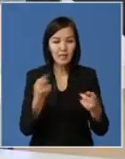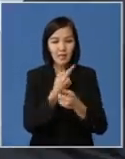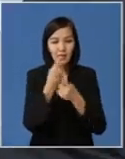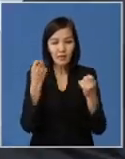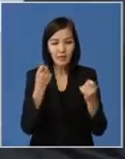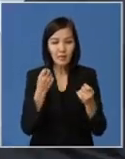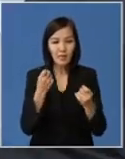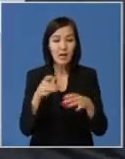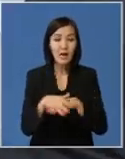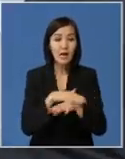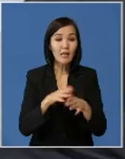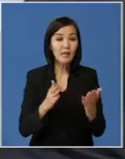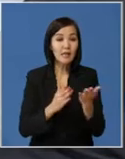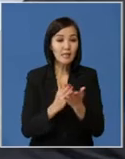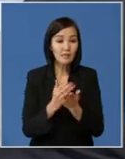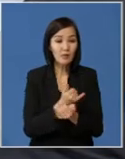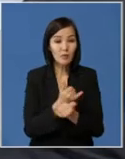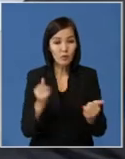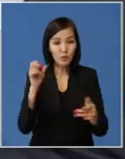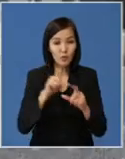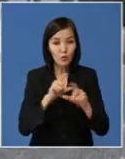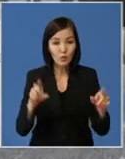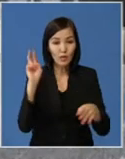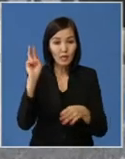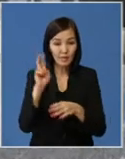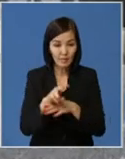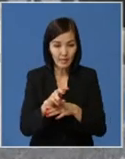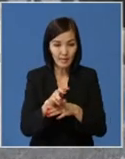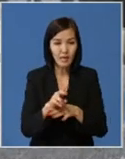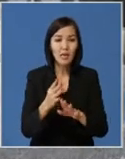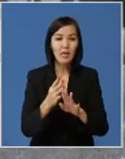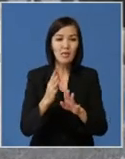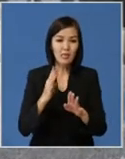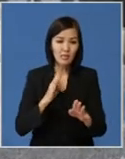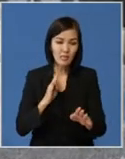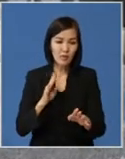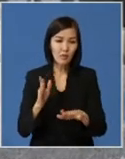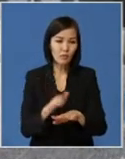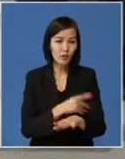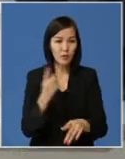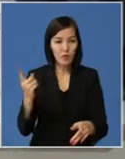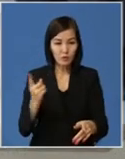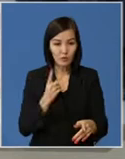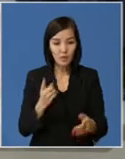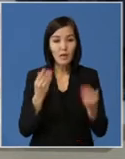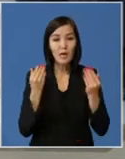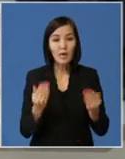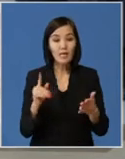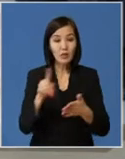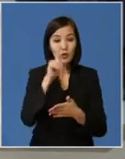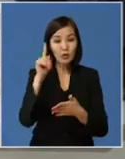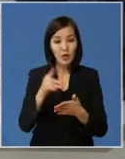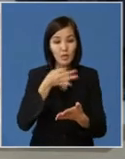үшін халыққа қызмет көрсету орталығына келетін. Келетінде кейде кезекке тұрып уақытын сарп ететін. Енді бұл сұрақтардың